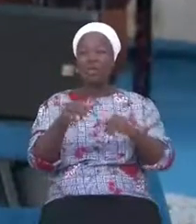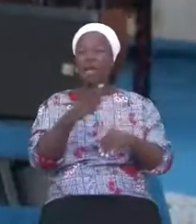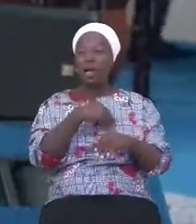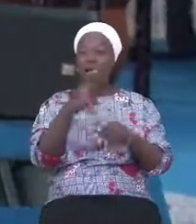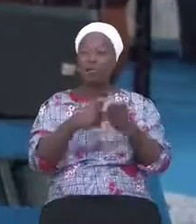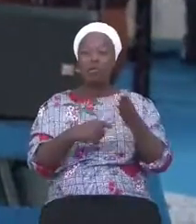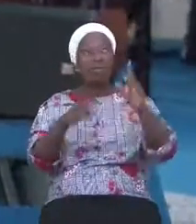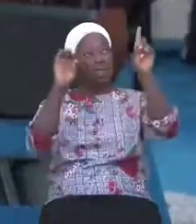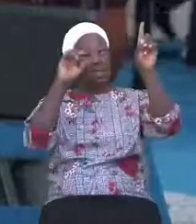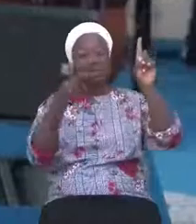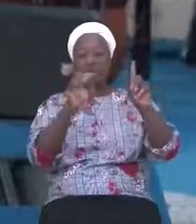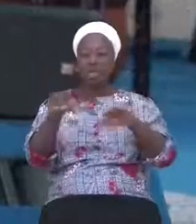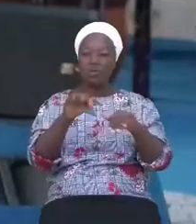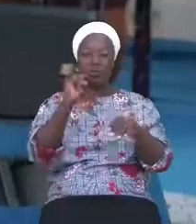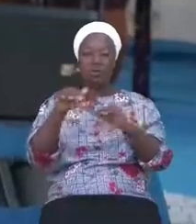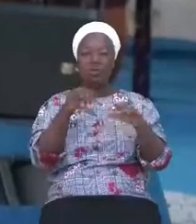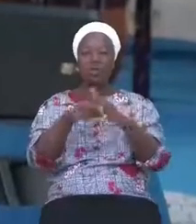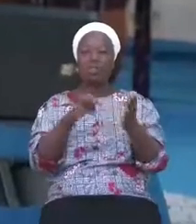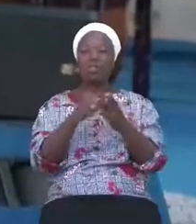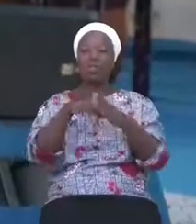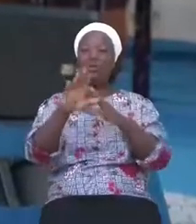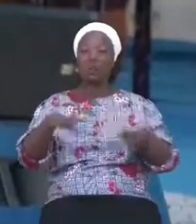faire, il le fera dans ta vie